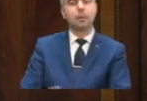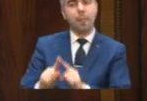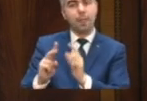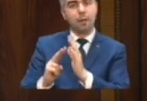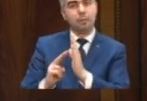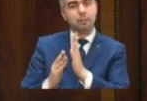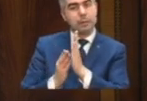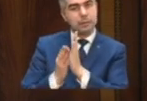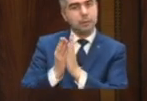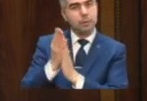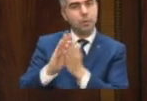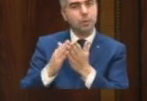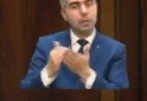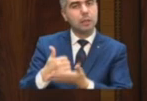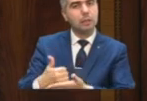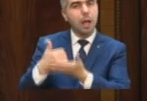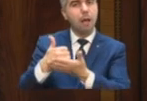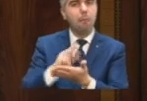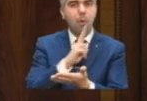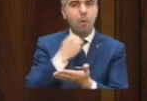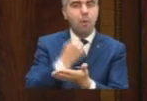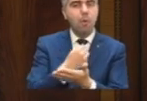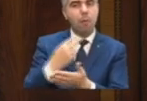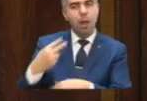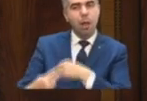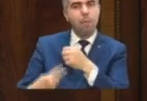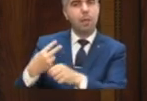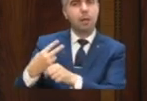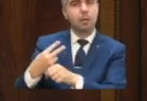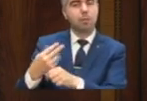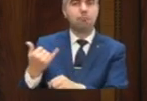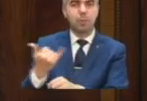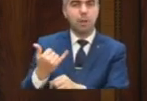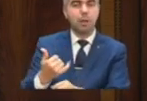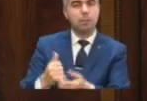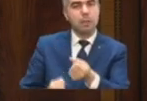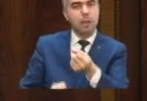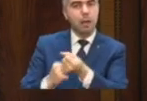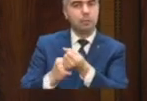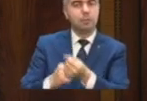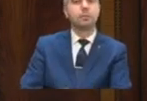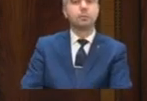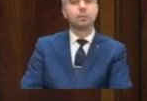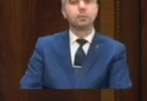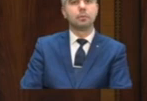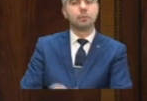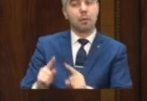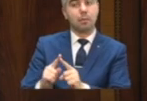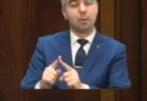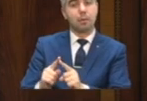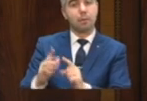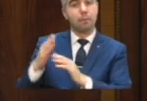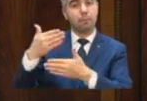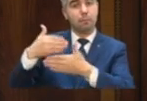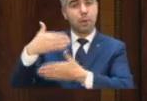يجب أن تدعم الحكومة بحلول العامين المقبلين على الأقل، لأن هذا القطاع لن يعرف انتعاشته الحقيقية